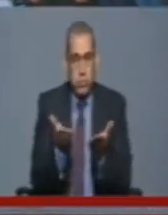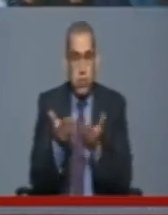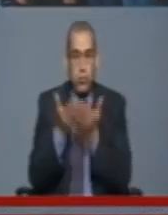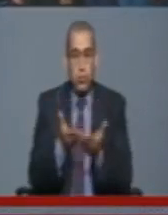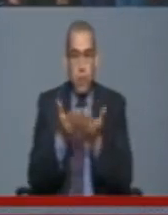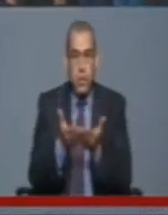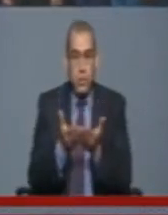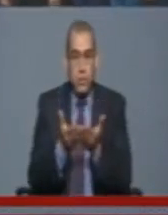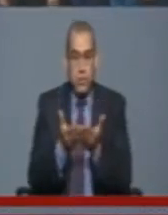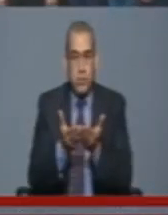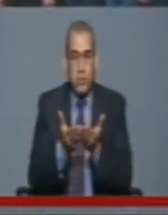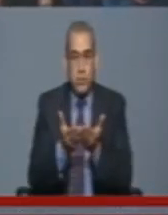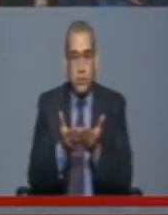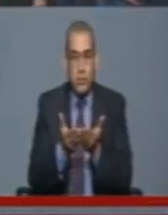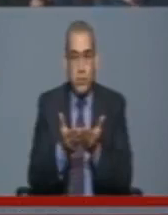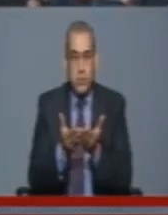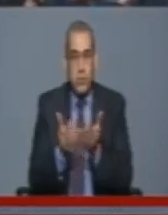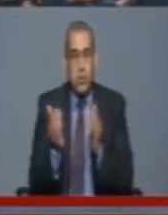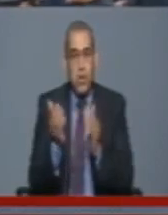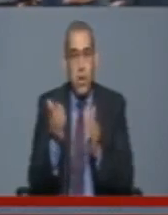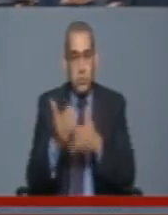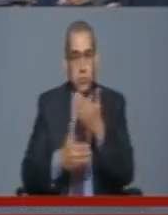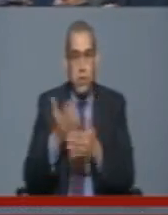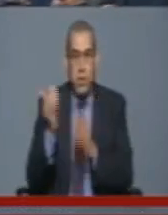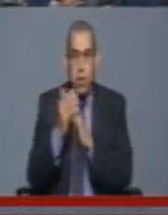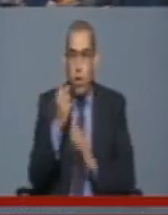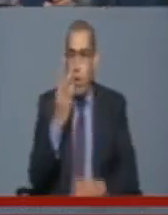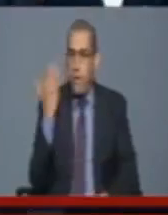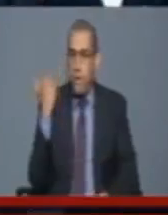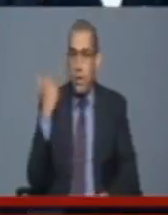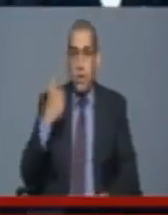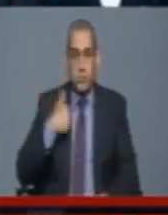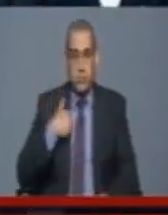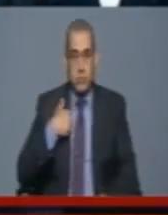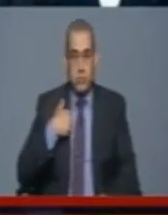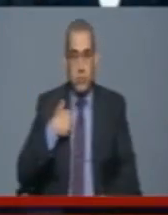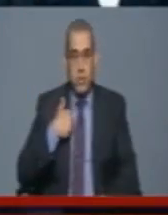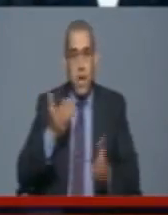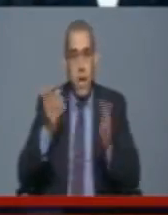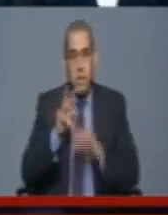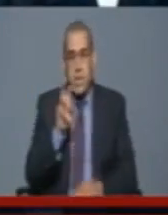ادخالها خلال الكام يوم اللي فاتوا دول، احنا 75 لـ80%،